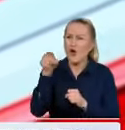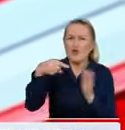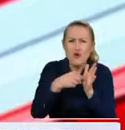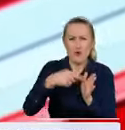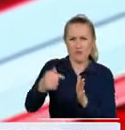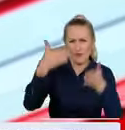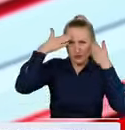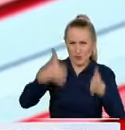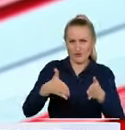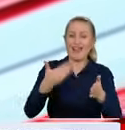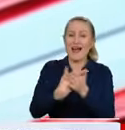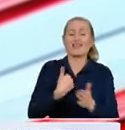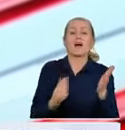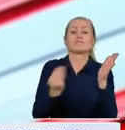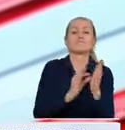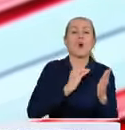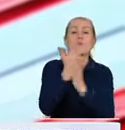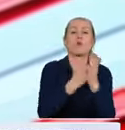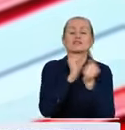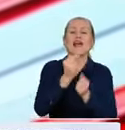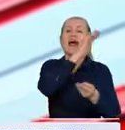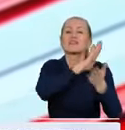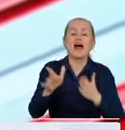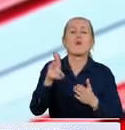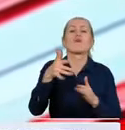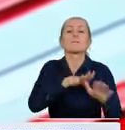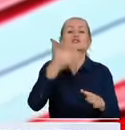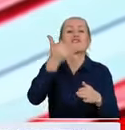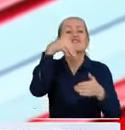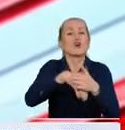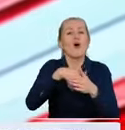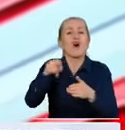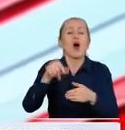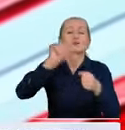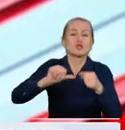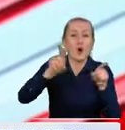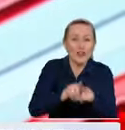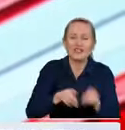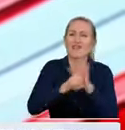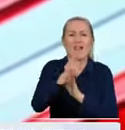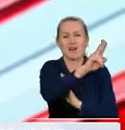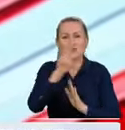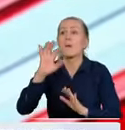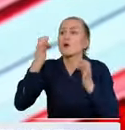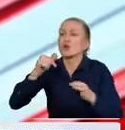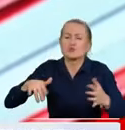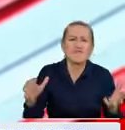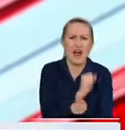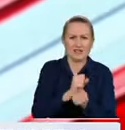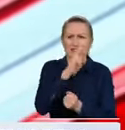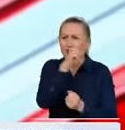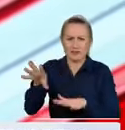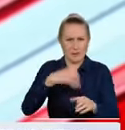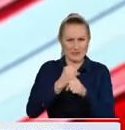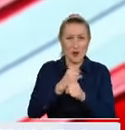skoncentrować i dlatego ja mam w programie darmowe żłobki i przedszkola dla wszystkich, bo dzisiaj trzeba walczyć o każde miejsce pracy i to powinno być